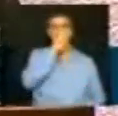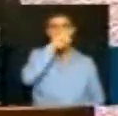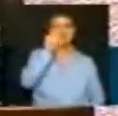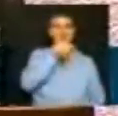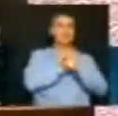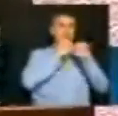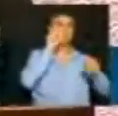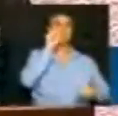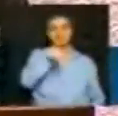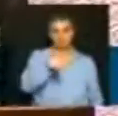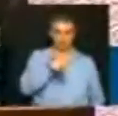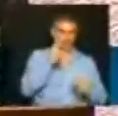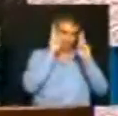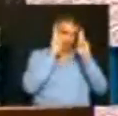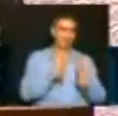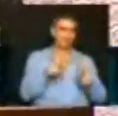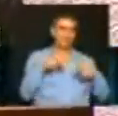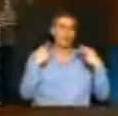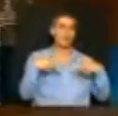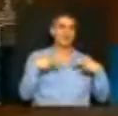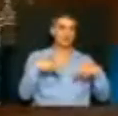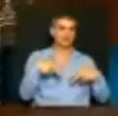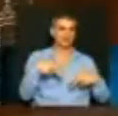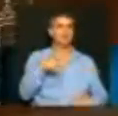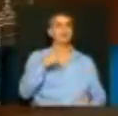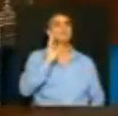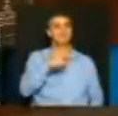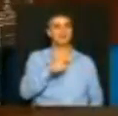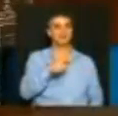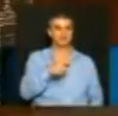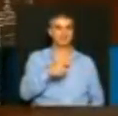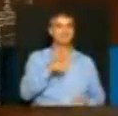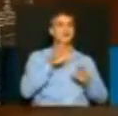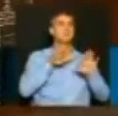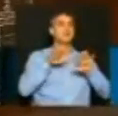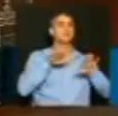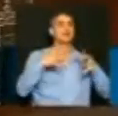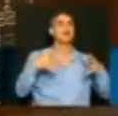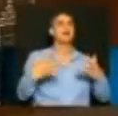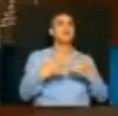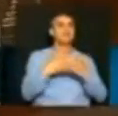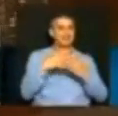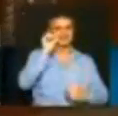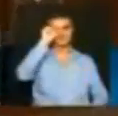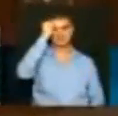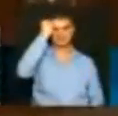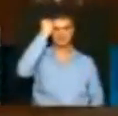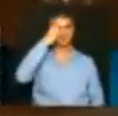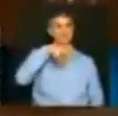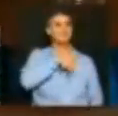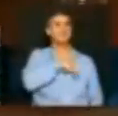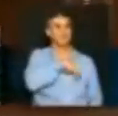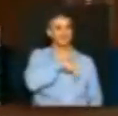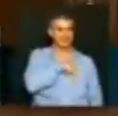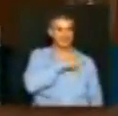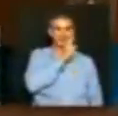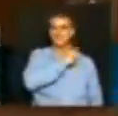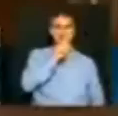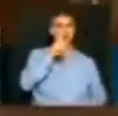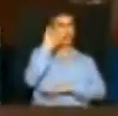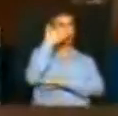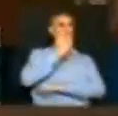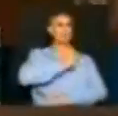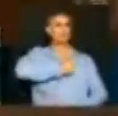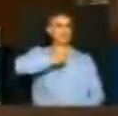תנטרלו את הפצצה הזאת, תפסיקו לפחד. להוריד את חבר הכנסת חיליק בר. ותבחרו ממשלה חברתית, ציונית, אחראית, ולא